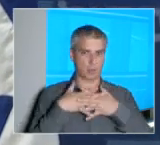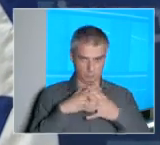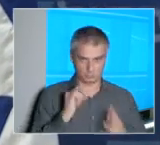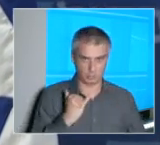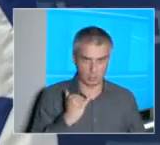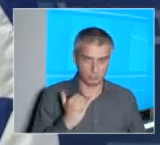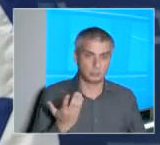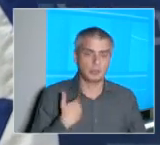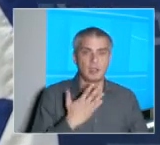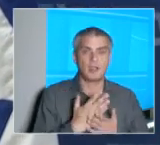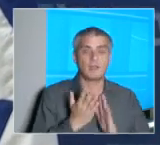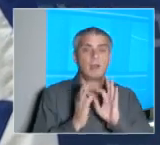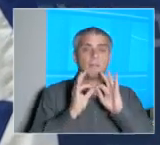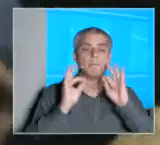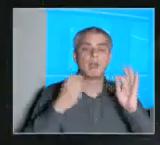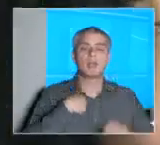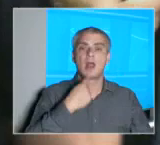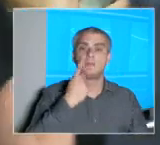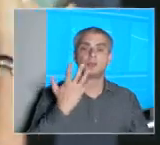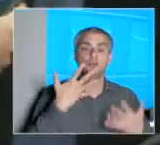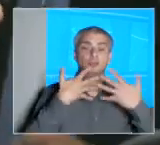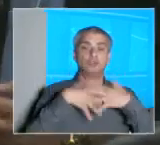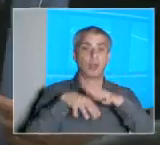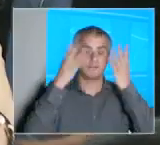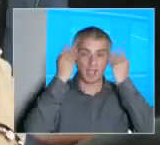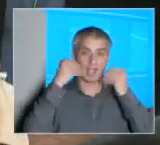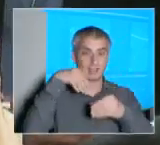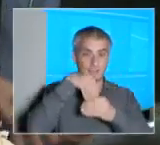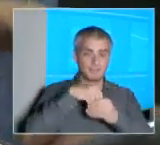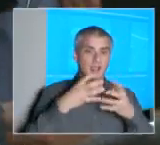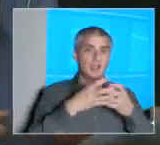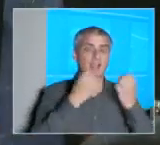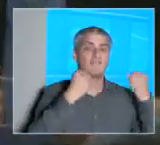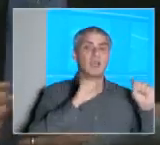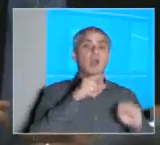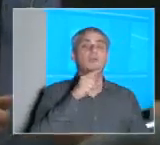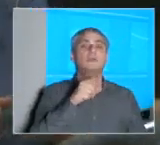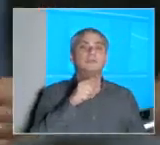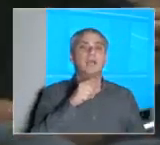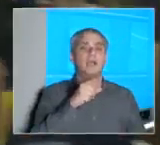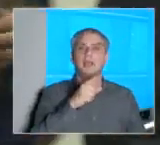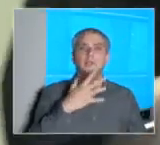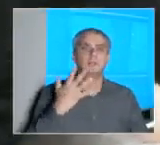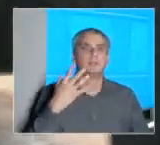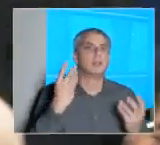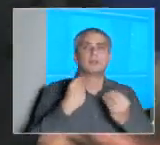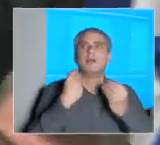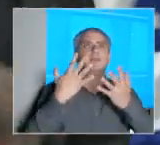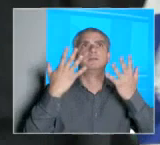נכון? אנחנו אמרנו מהיום הראשון ששילוב של החברה החרדית בחברה החילונית הוא